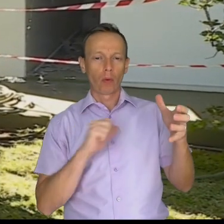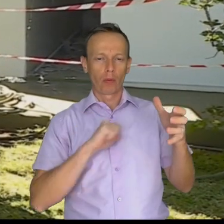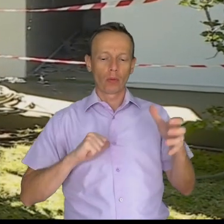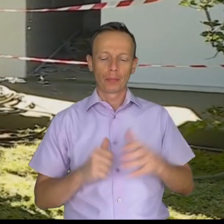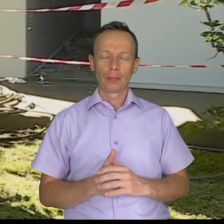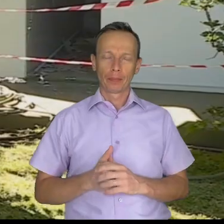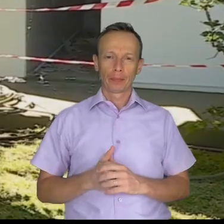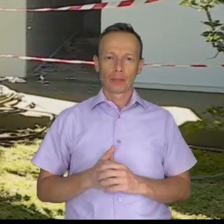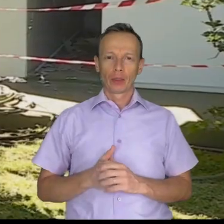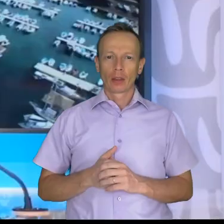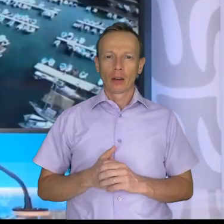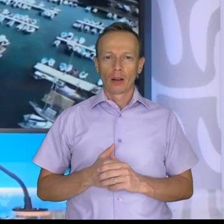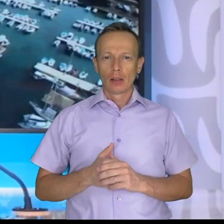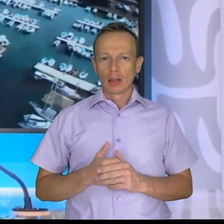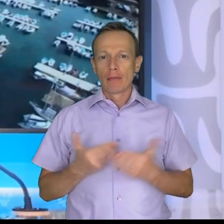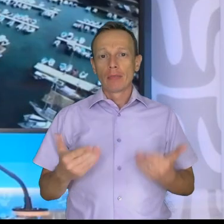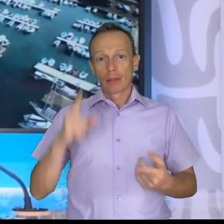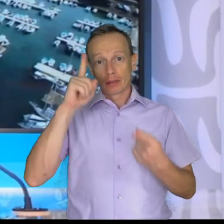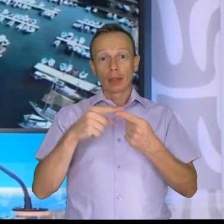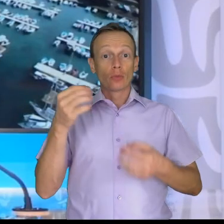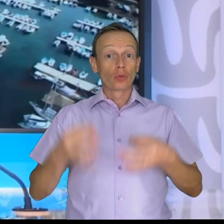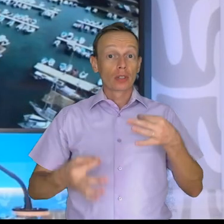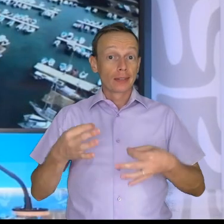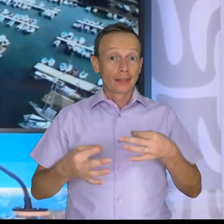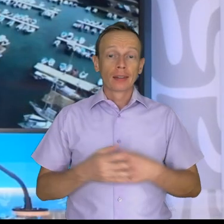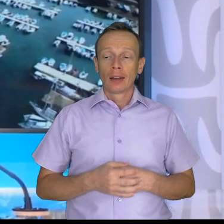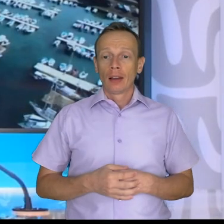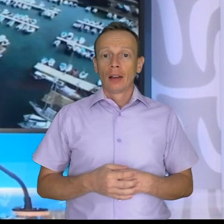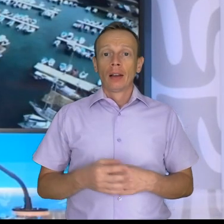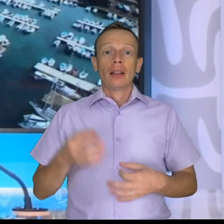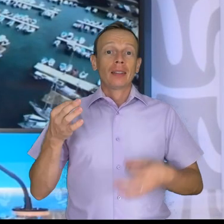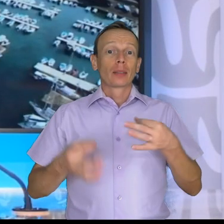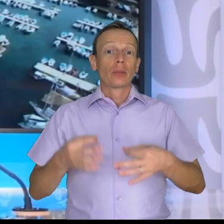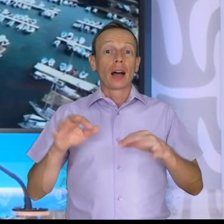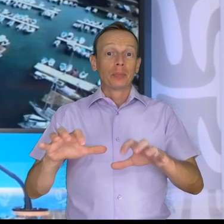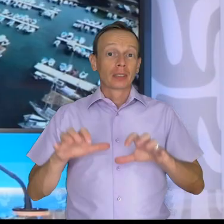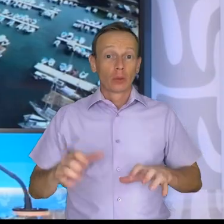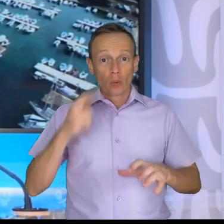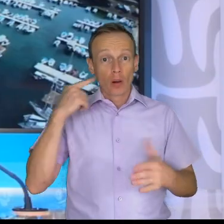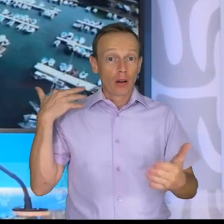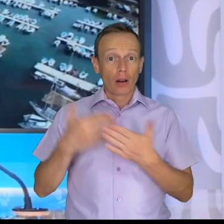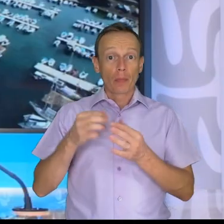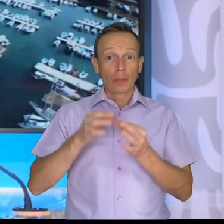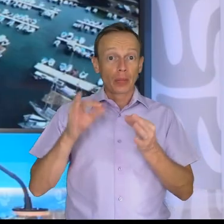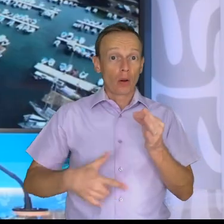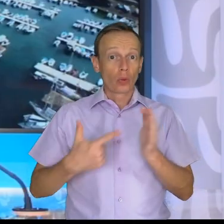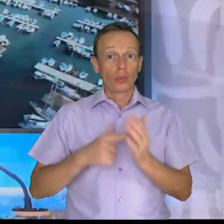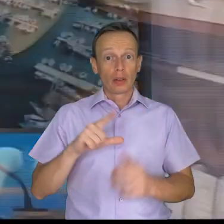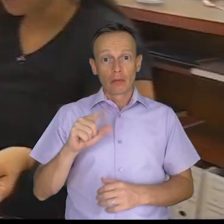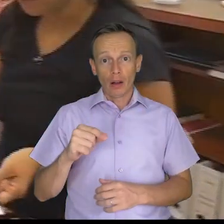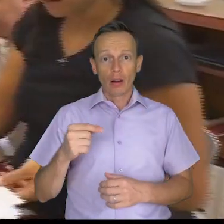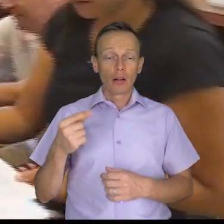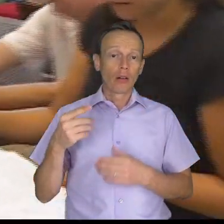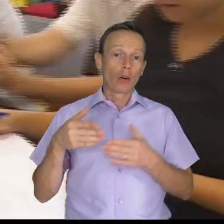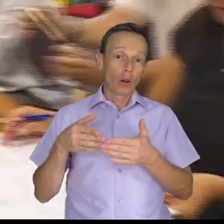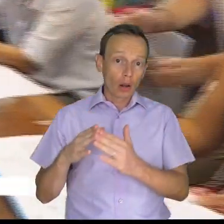l'extrémité du bâtiment. Au chapitre judiciaire, le tribunal administratif dresse son bilan de l'année écoulée.